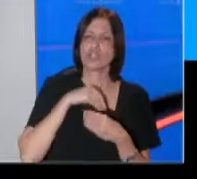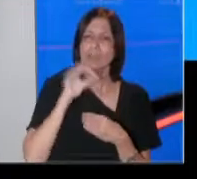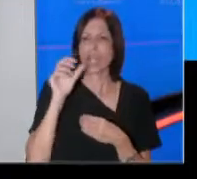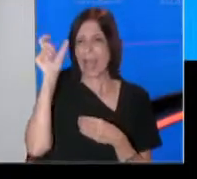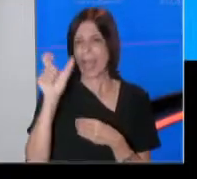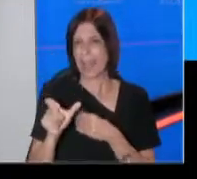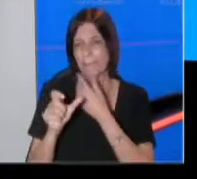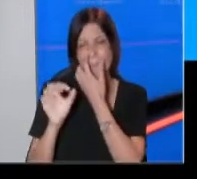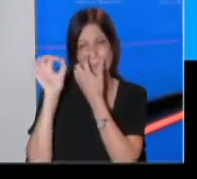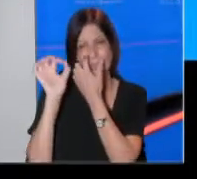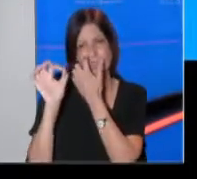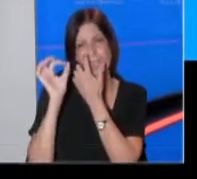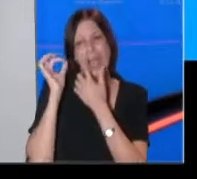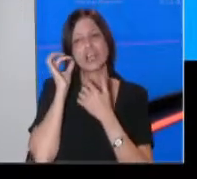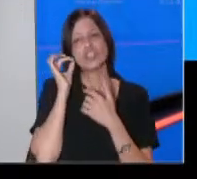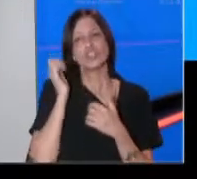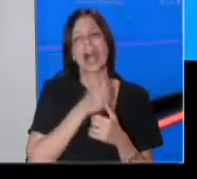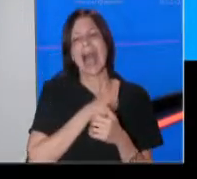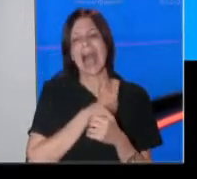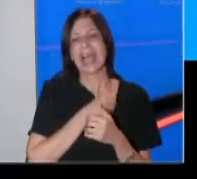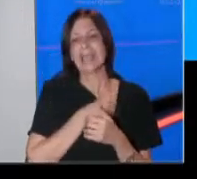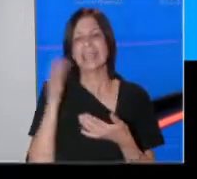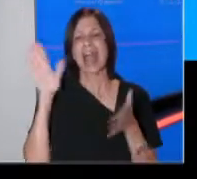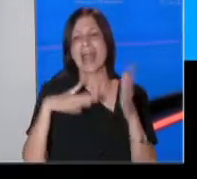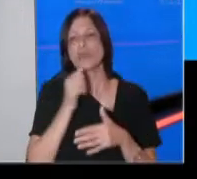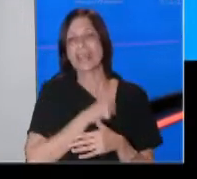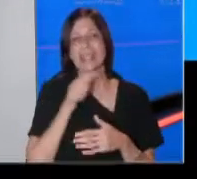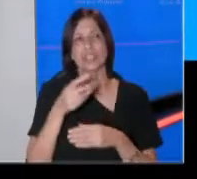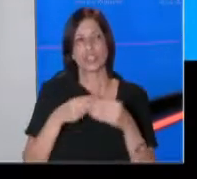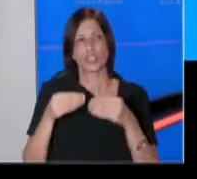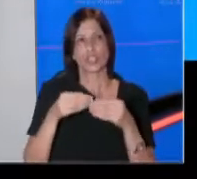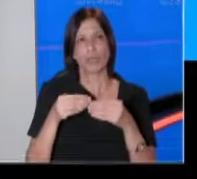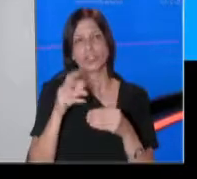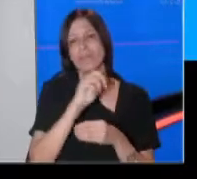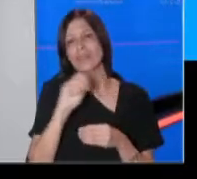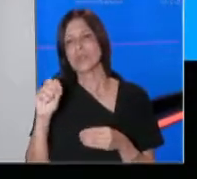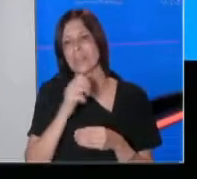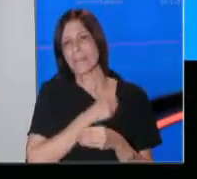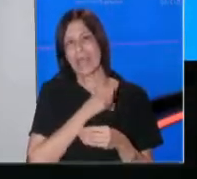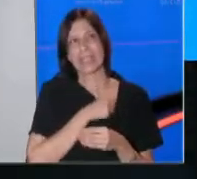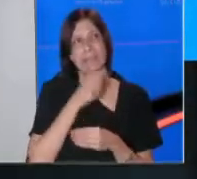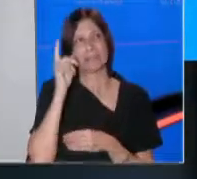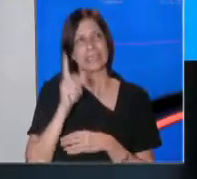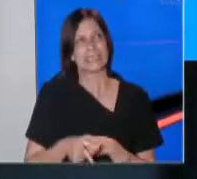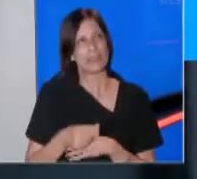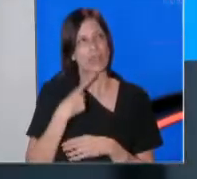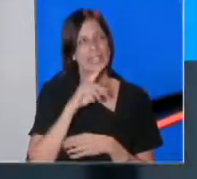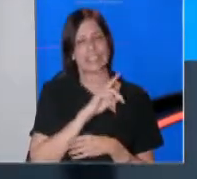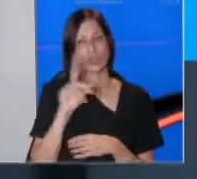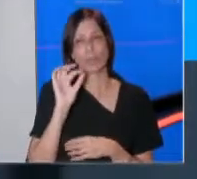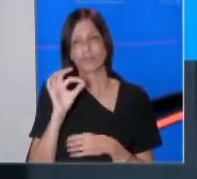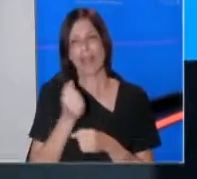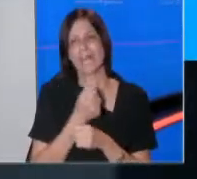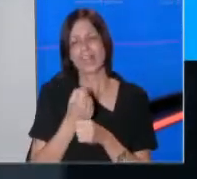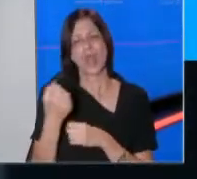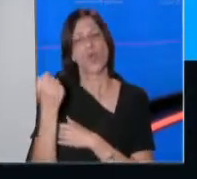של האישה החרדית. אלימות דתית זה בעצם שימוש בנושאים דתיים, במצוות, באיסורים, כדי